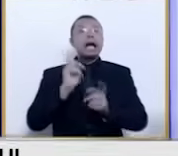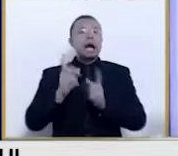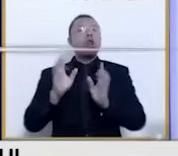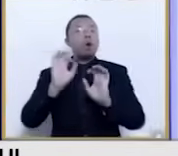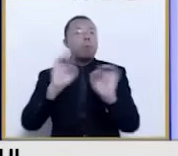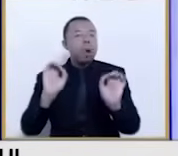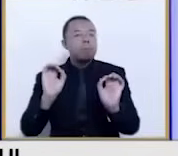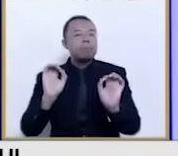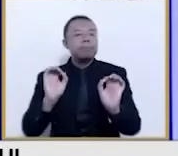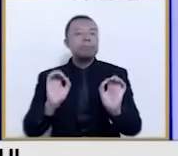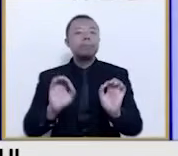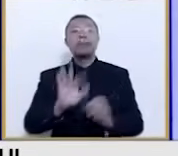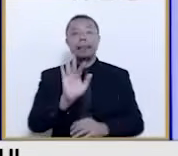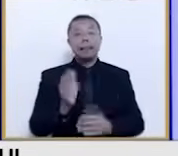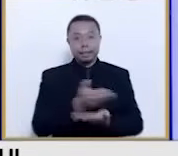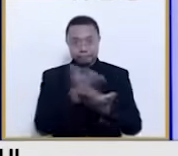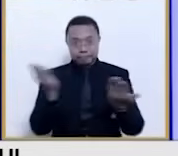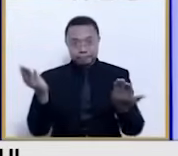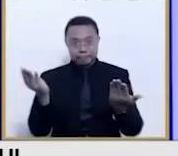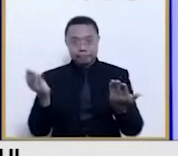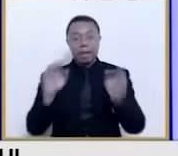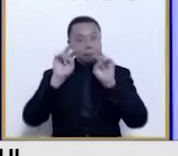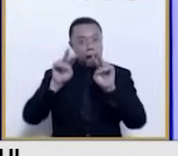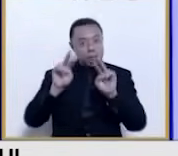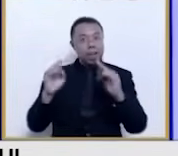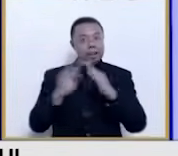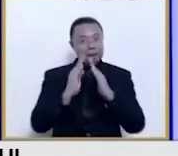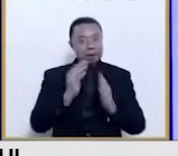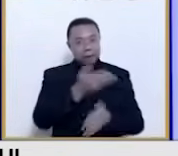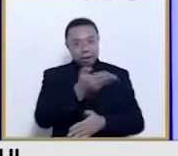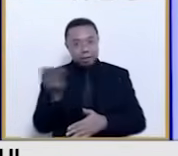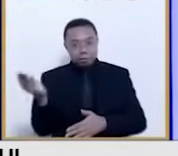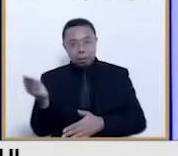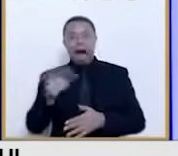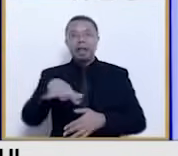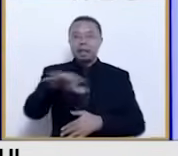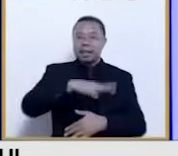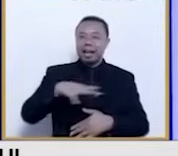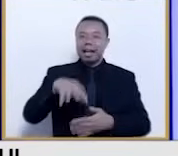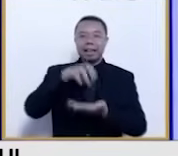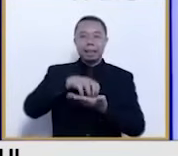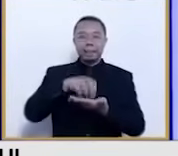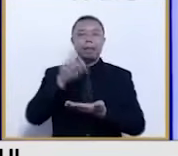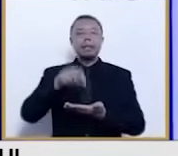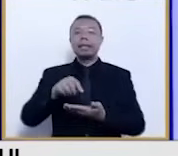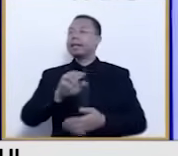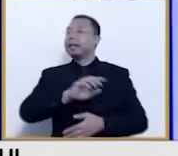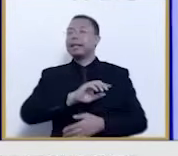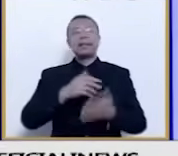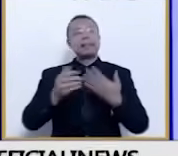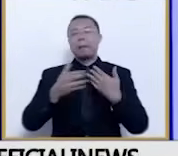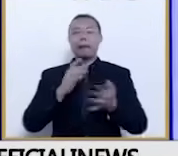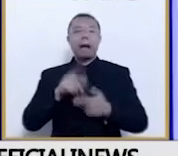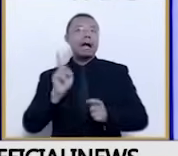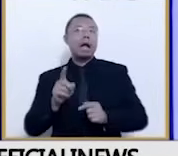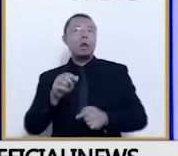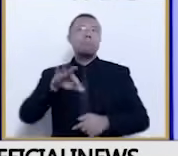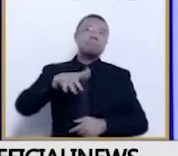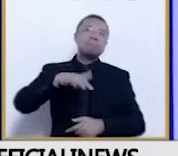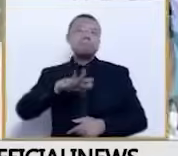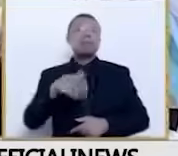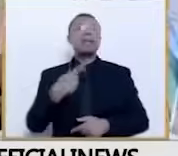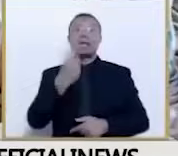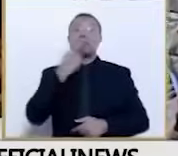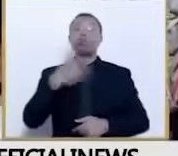misalnya belum ya, Eva dan juga hadirin yang ada di rumah dan pun di area studio, tidak apa-apa. Kalaupun swing voter, kita masih